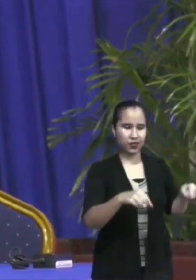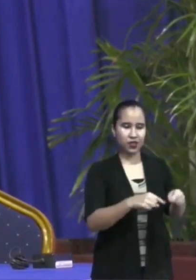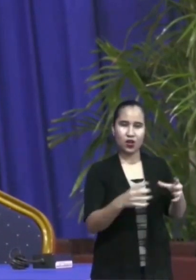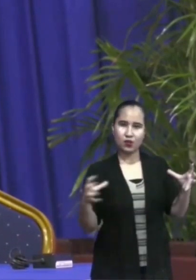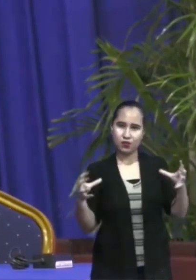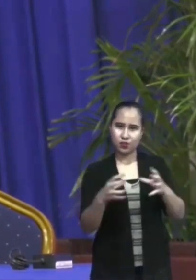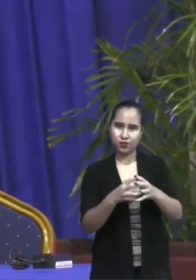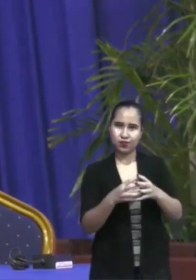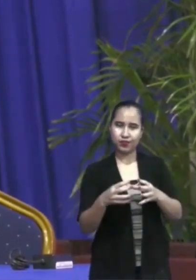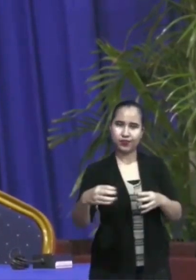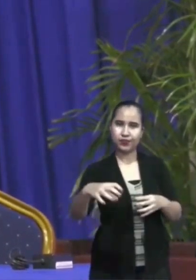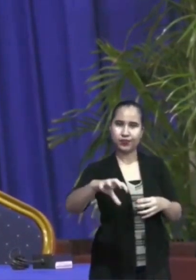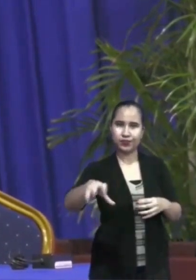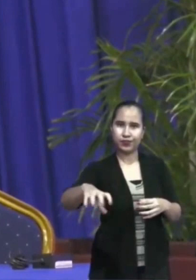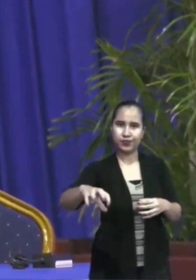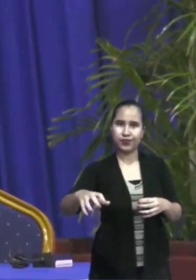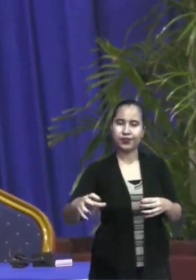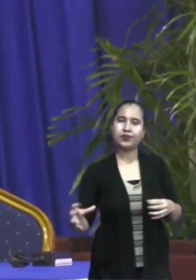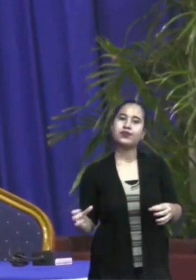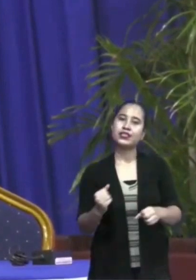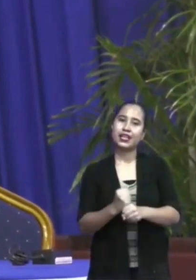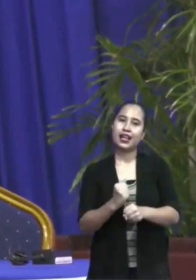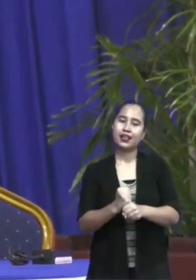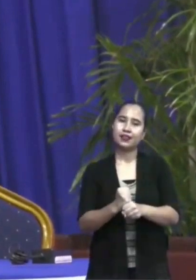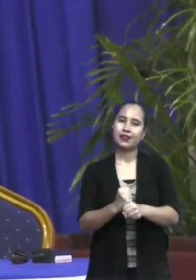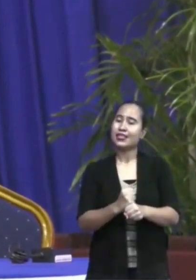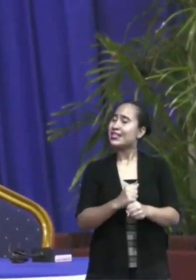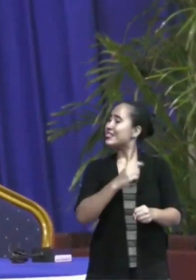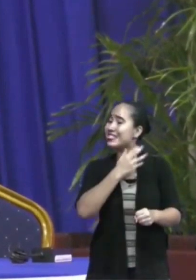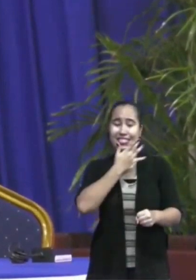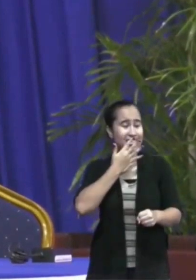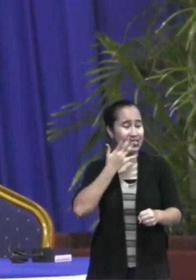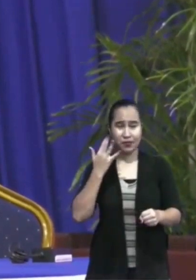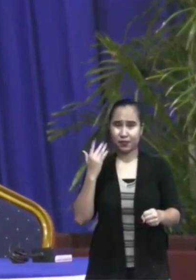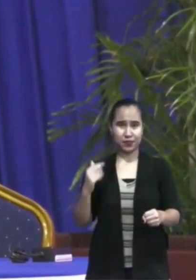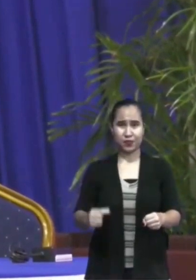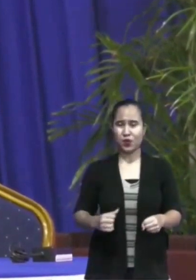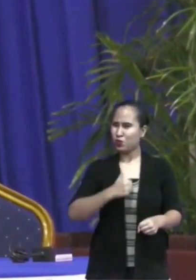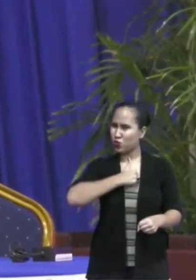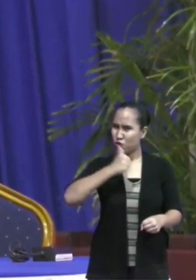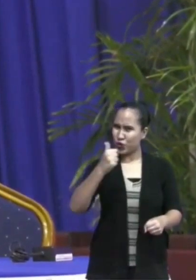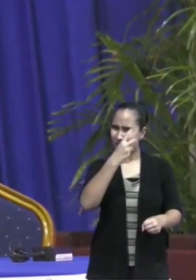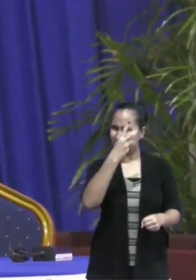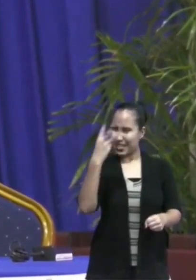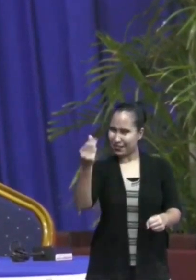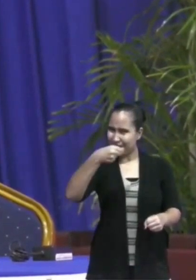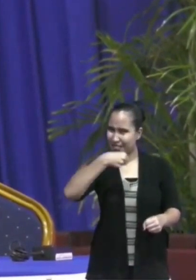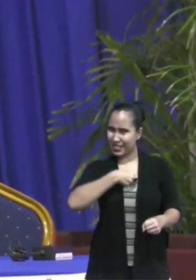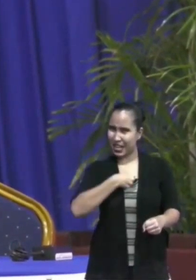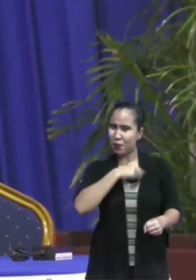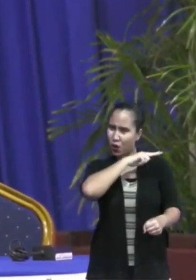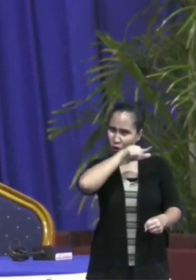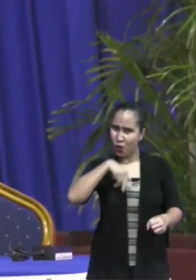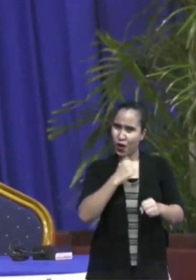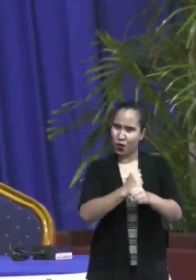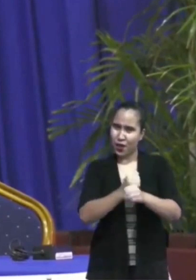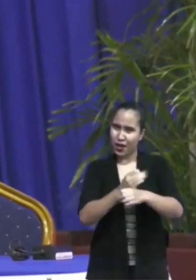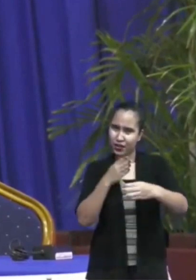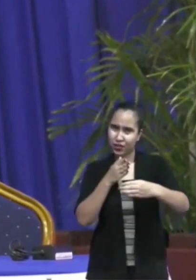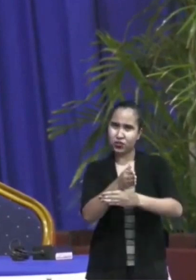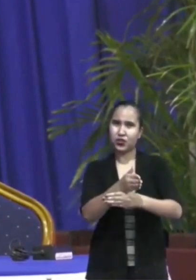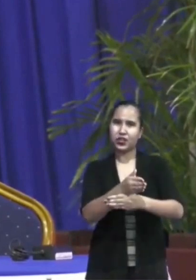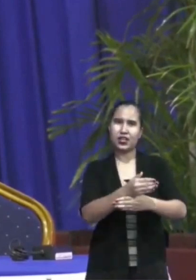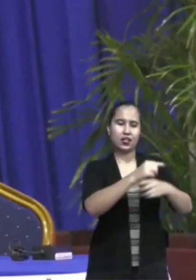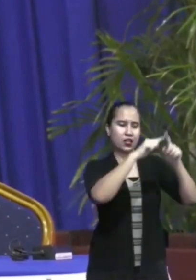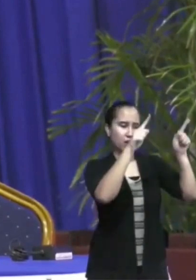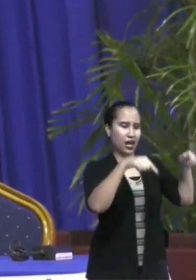stimuluspakket samen te stellen voor de private sector. Het is niet makkelijk om de juiste cijfers te verkrijgen, maar we werken eraan. Het gaat om